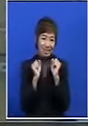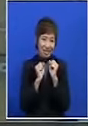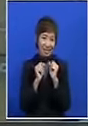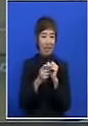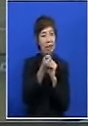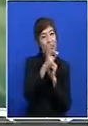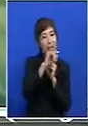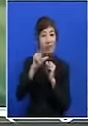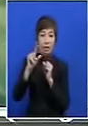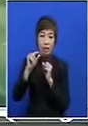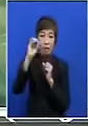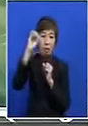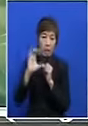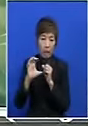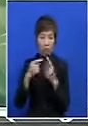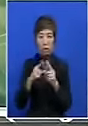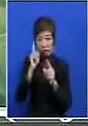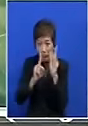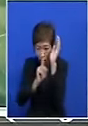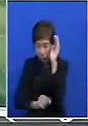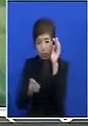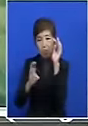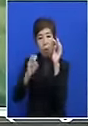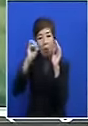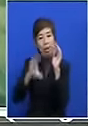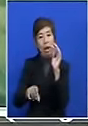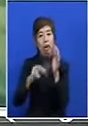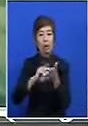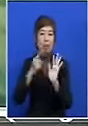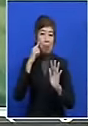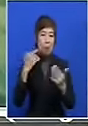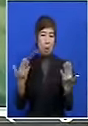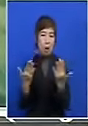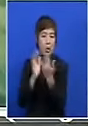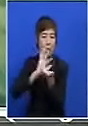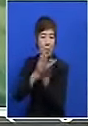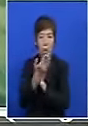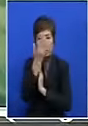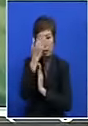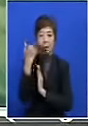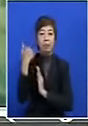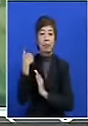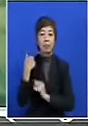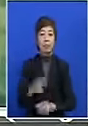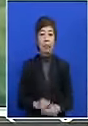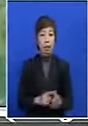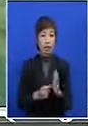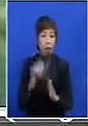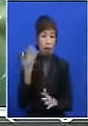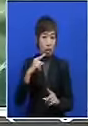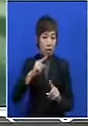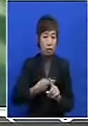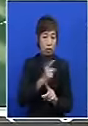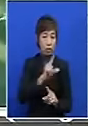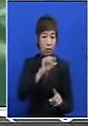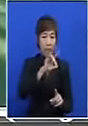าศ 19-20 องศาเซลเซียสครับซึ่งถือว่าเป็นอากาศที่เปลี่ยนแปลงอย่างฉับพลันครับนับตั้งแต่ช่วงของวันที่